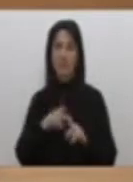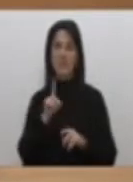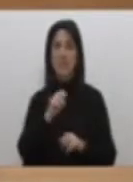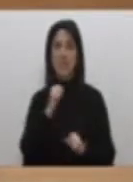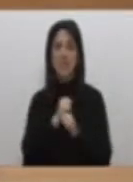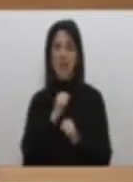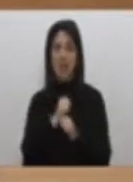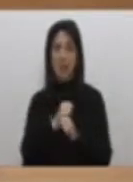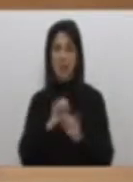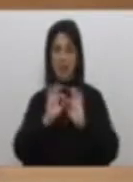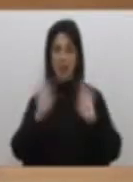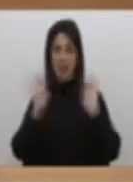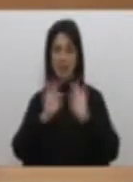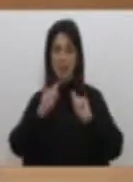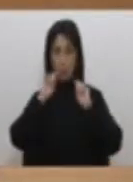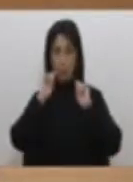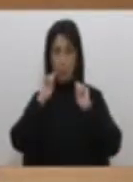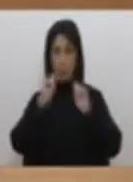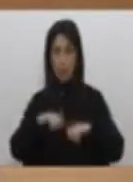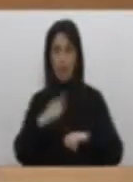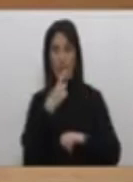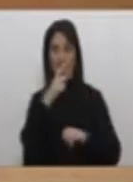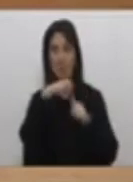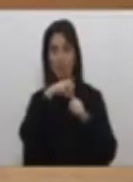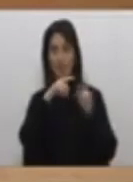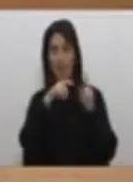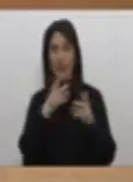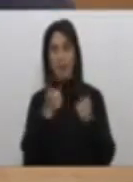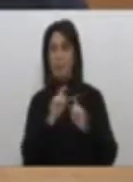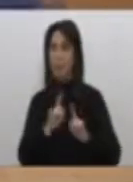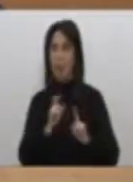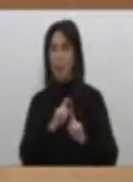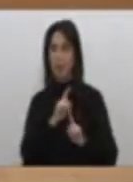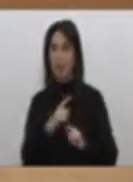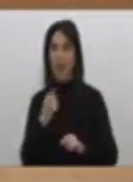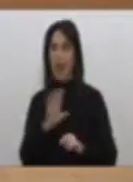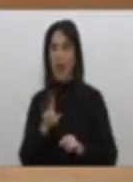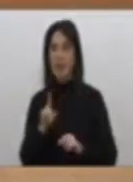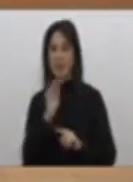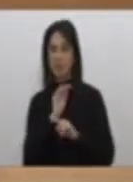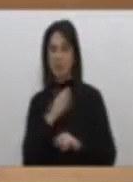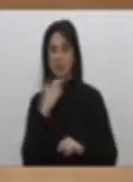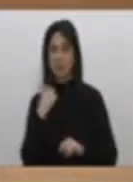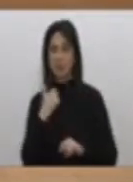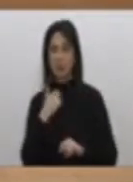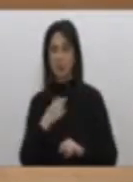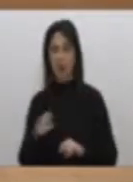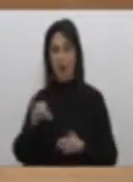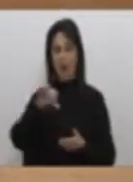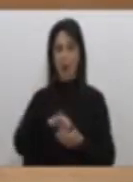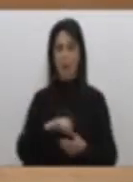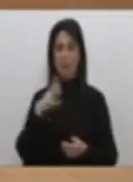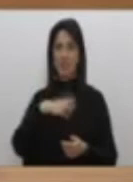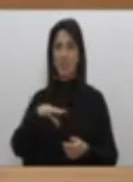გააკეთა განცხადება უკრაინის ერთ-ერთმა ჩინოსანმა მიუღებელია ჩვენთვის. არც ერთს არ დაგხსენიათ. Და გამოდი ხარ და